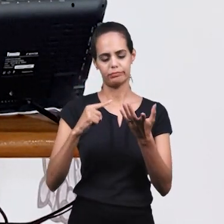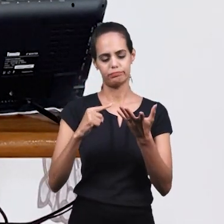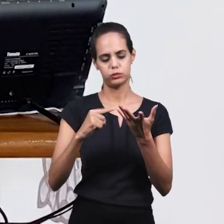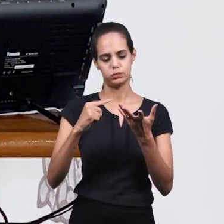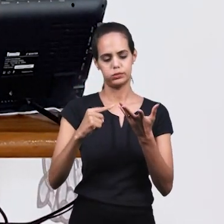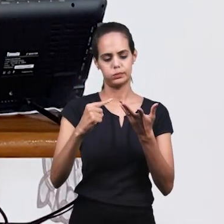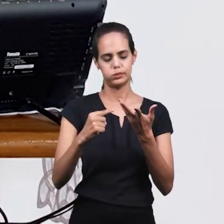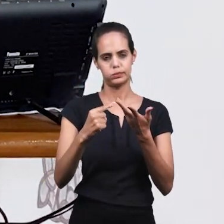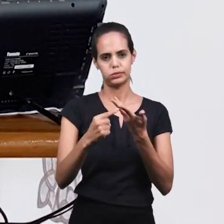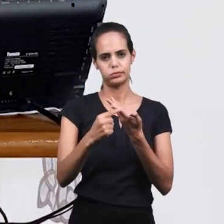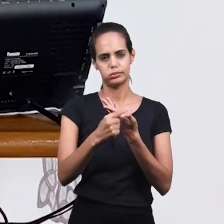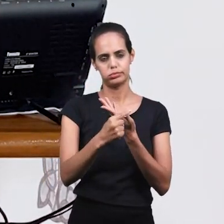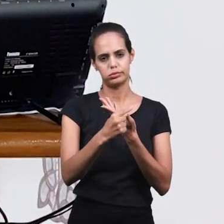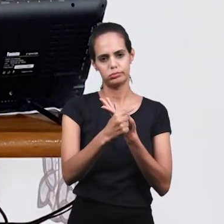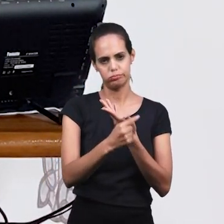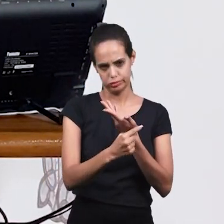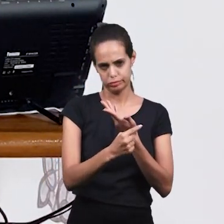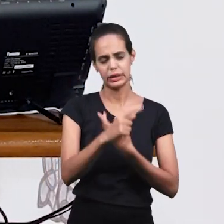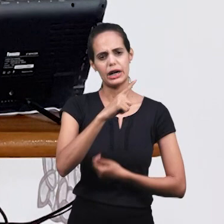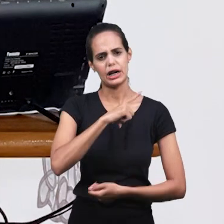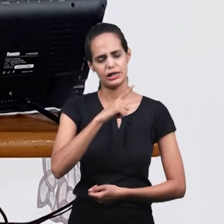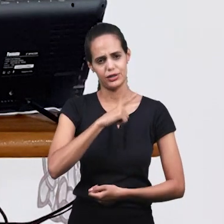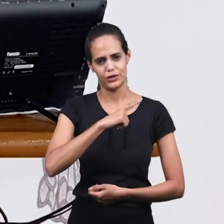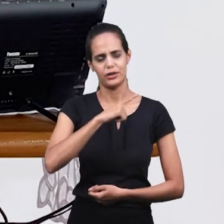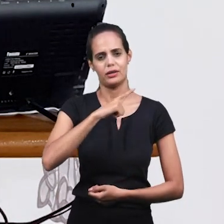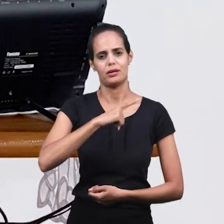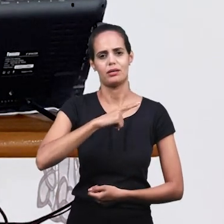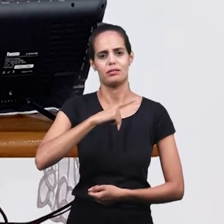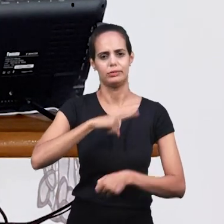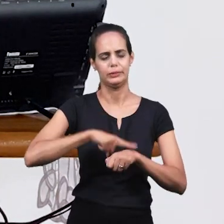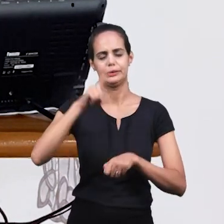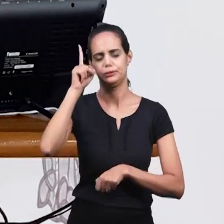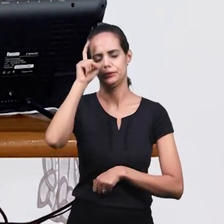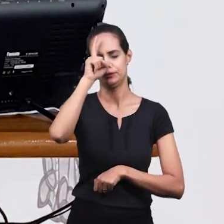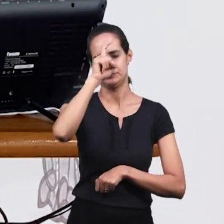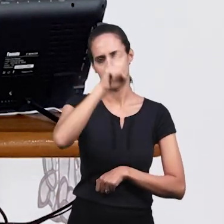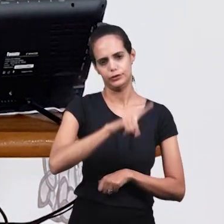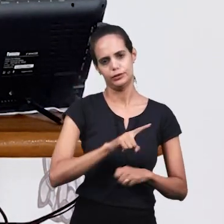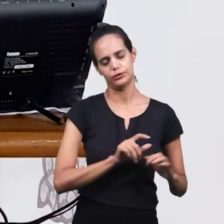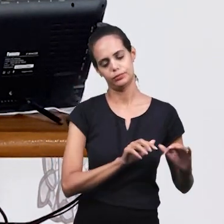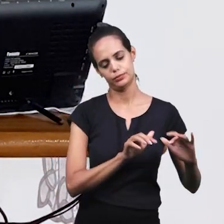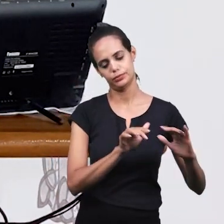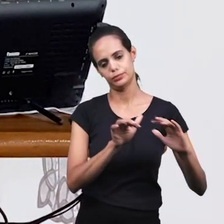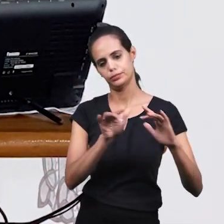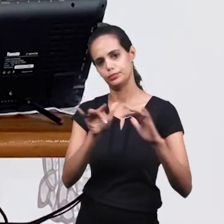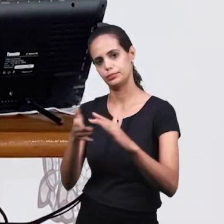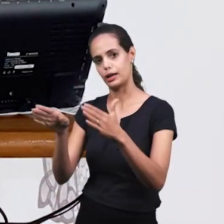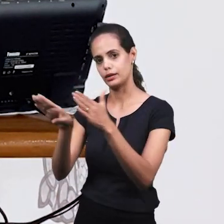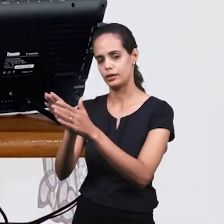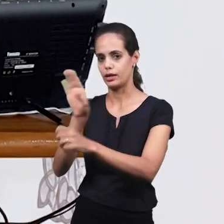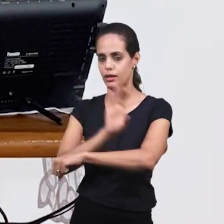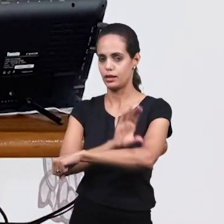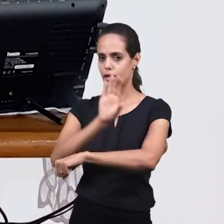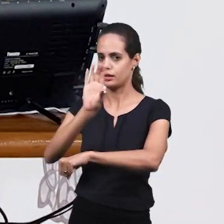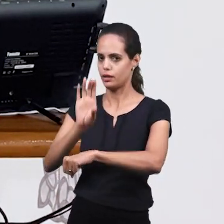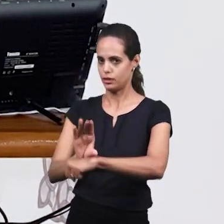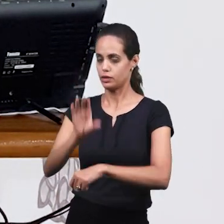dans la marche vers la terre promise. Dieu guidait le peuple. Dieu était avec